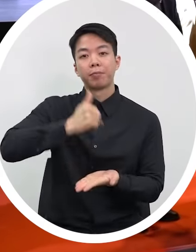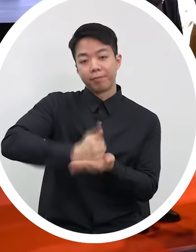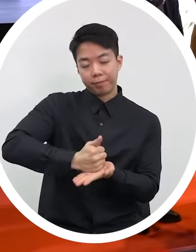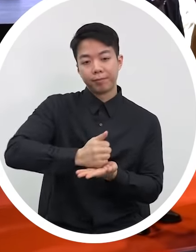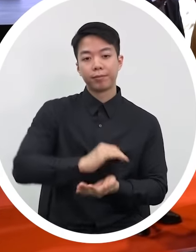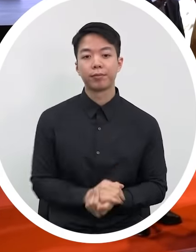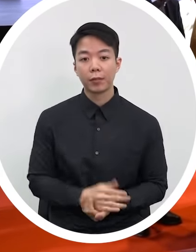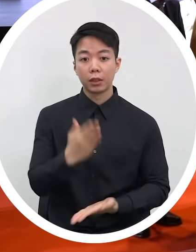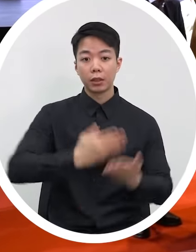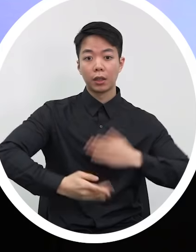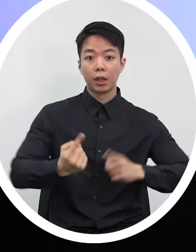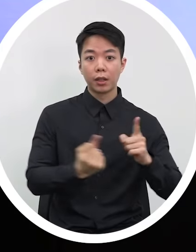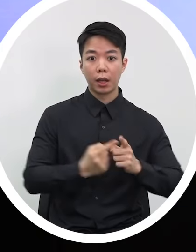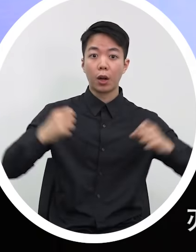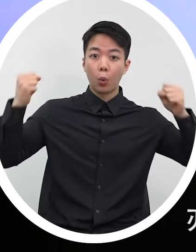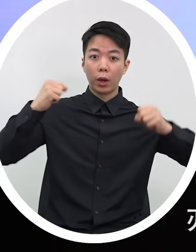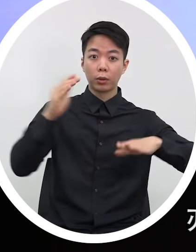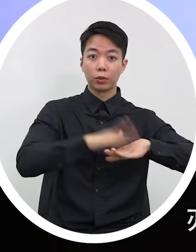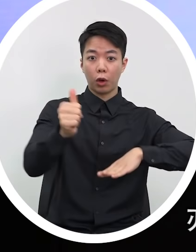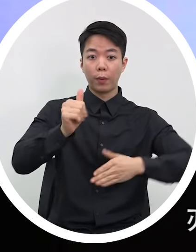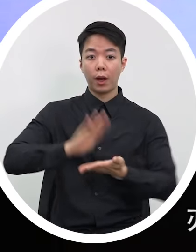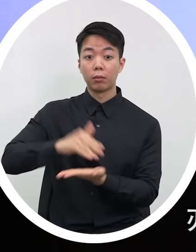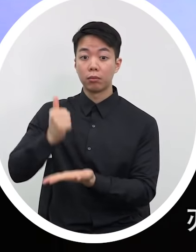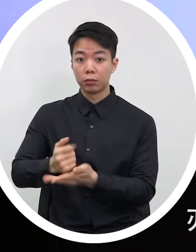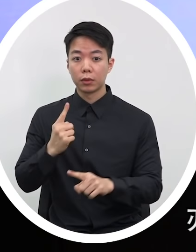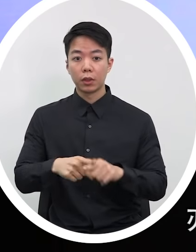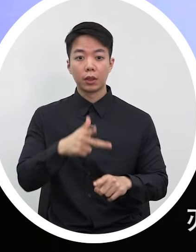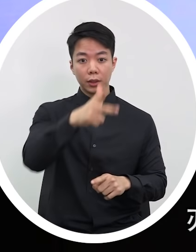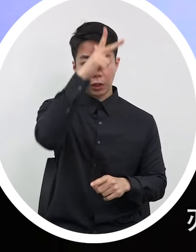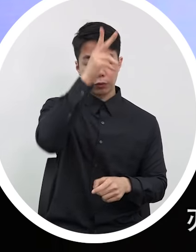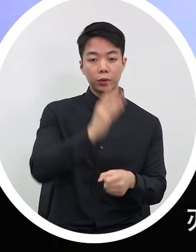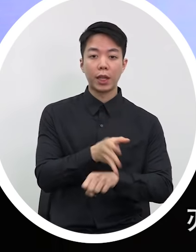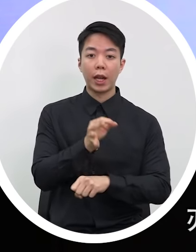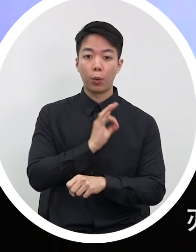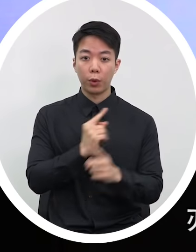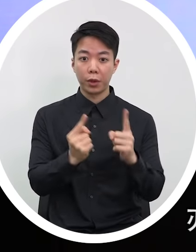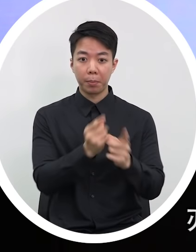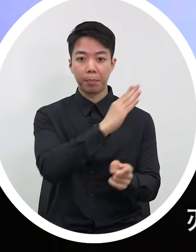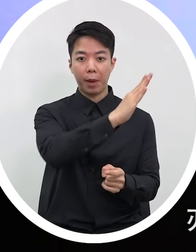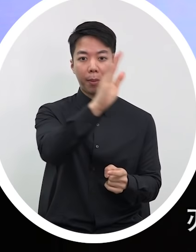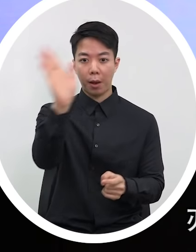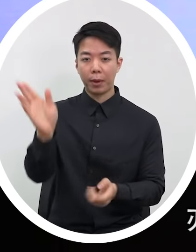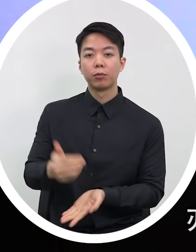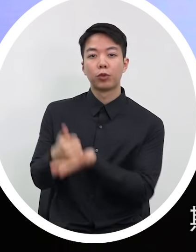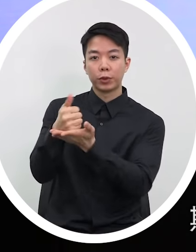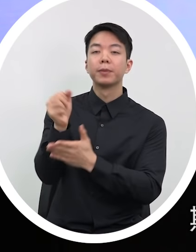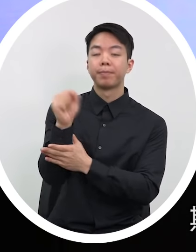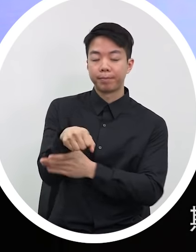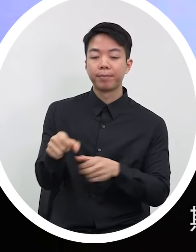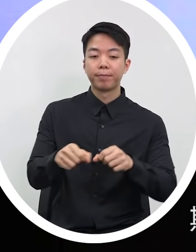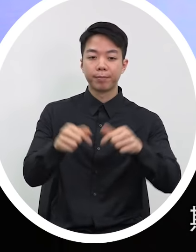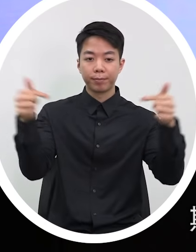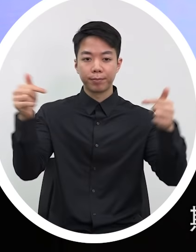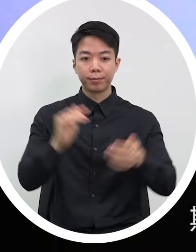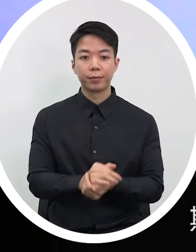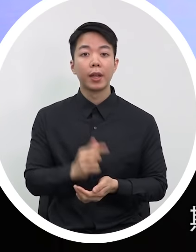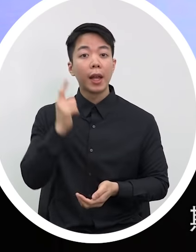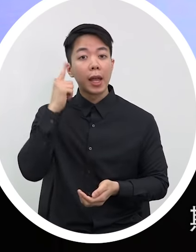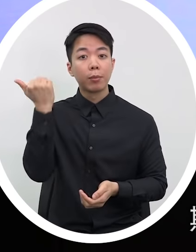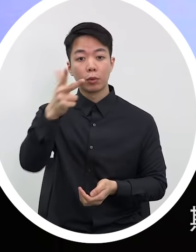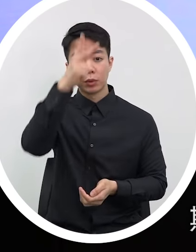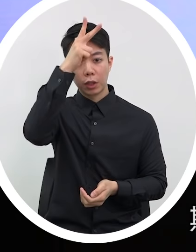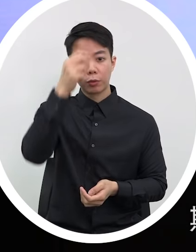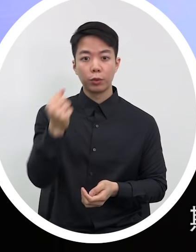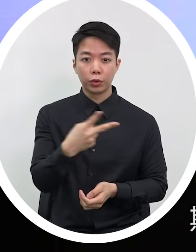疾人士的運動才華和成就亦逐漸受到政府和社會人士的重視和認同，期望政府能